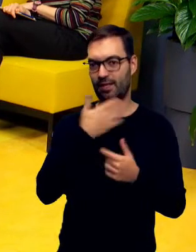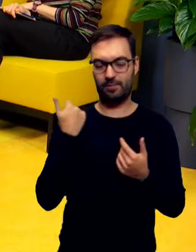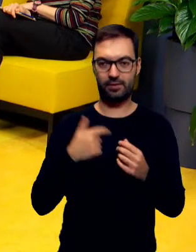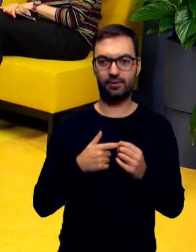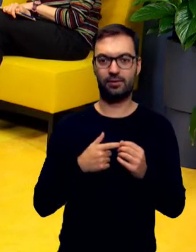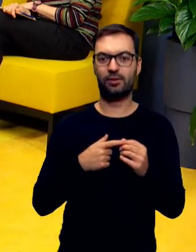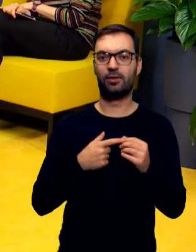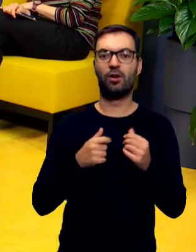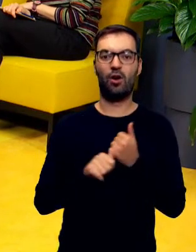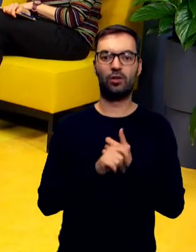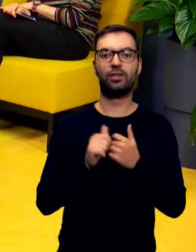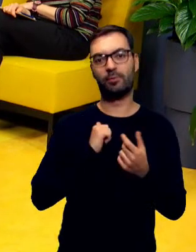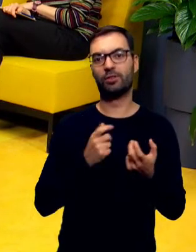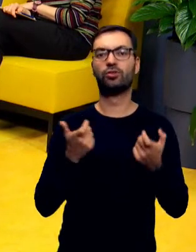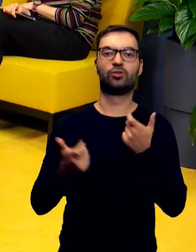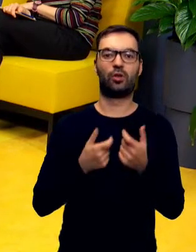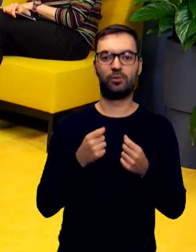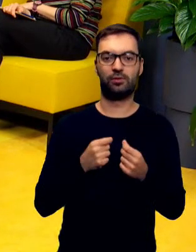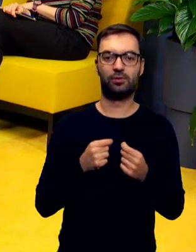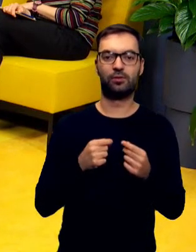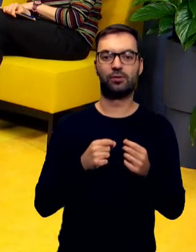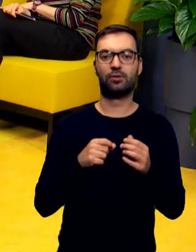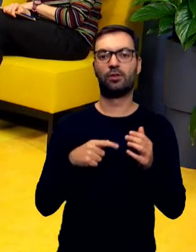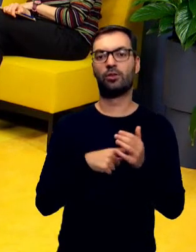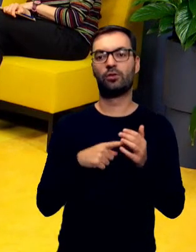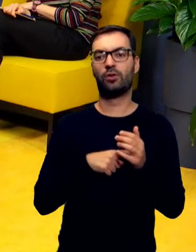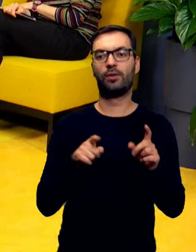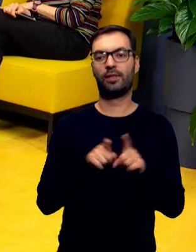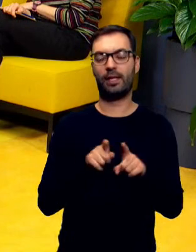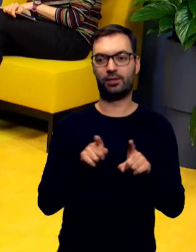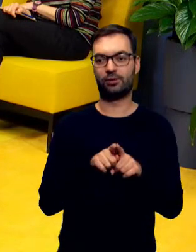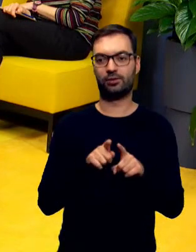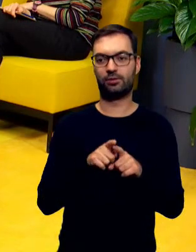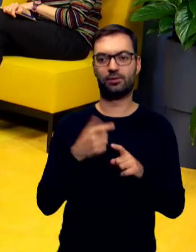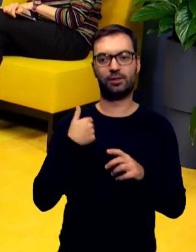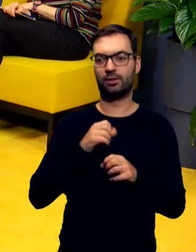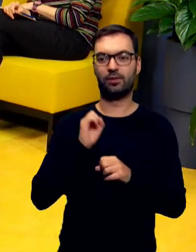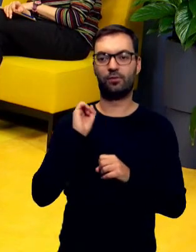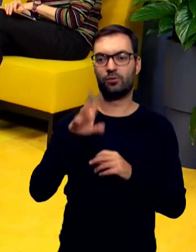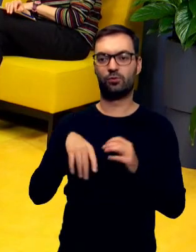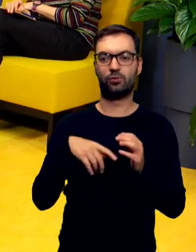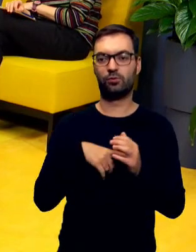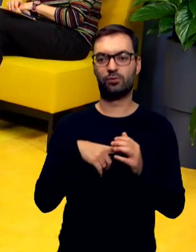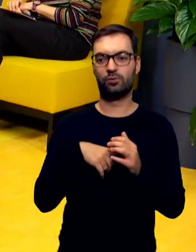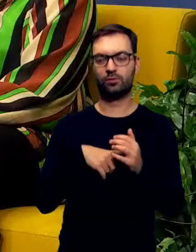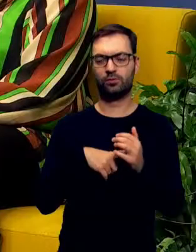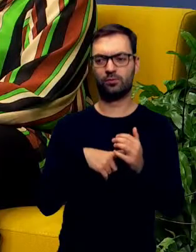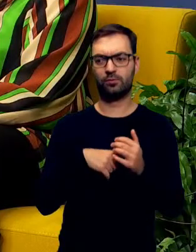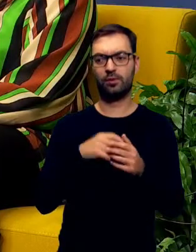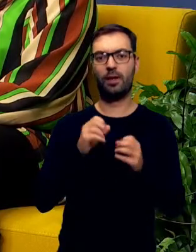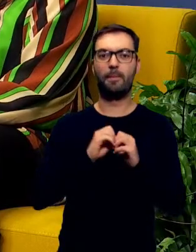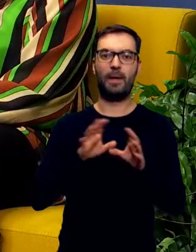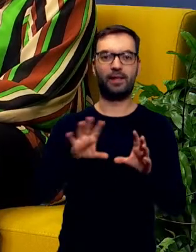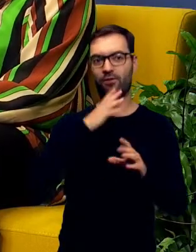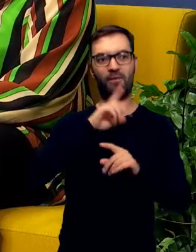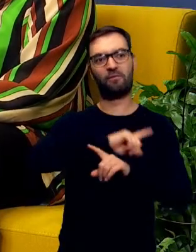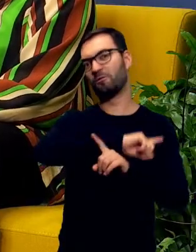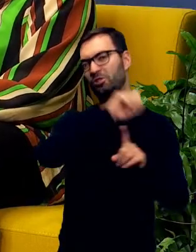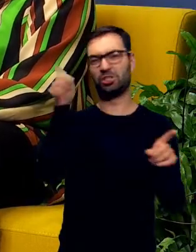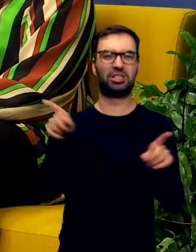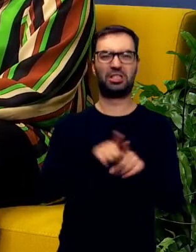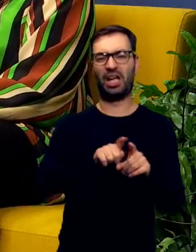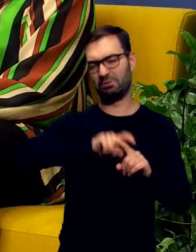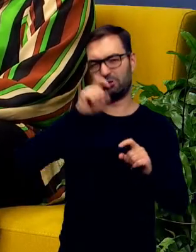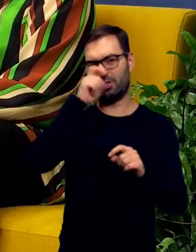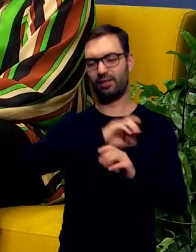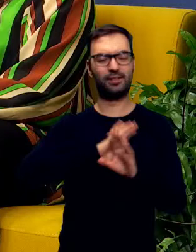A chodzi o to, żeby on powstał, więc to też tutaj absolutnie nie wrzucamy mediów do jednego worka, to